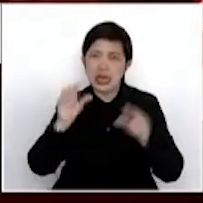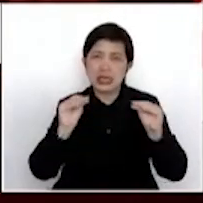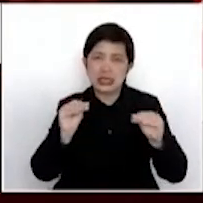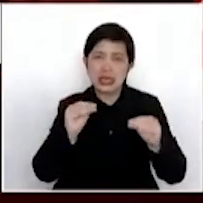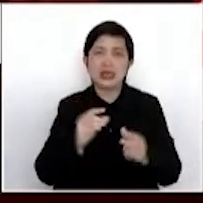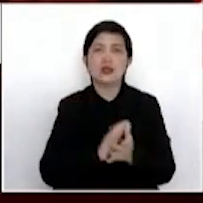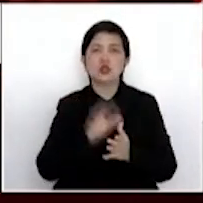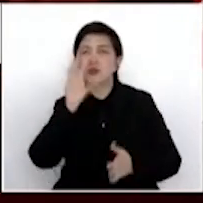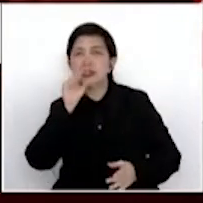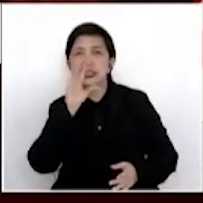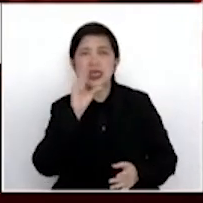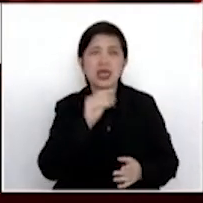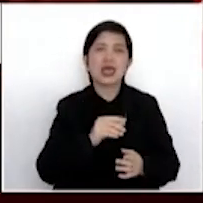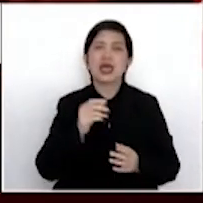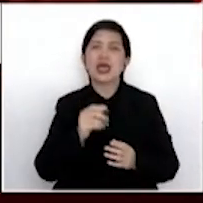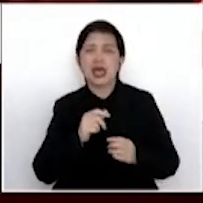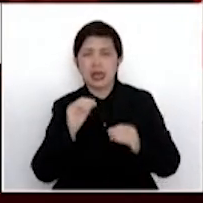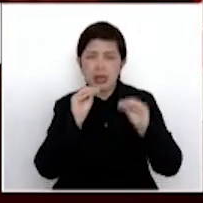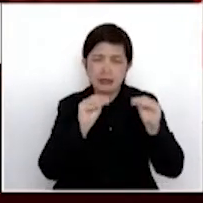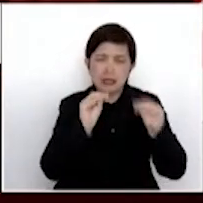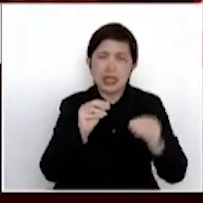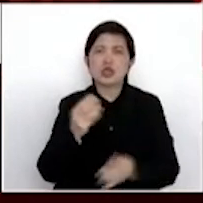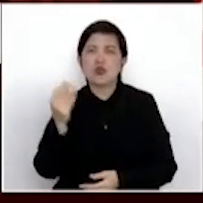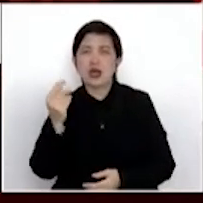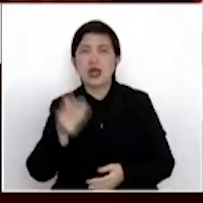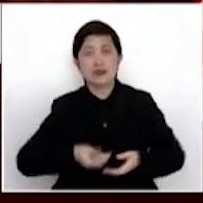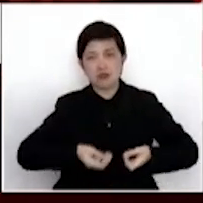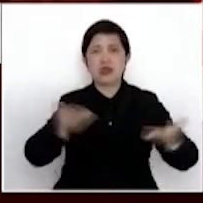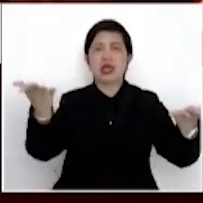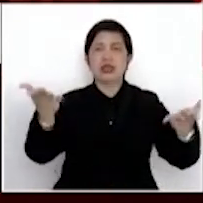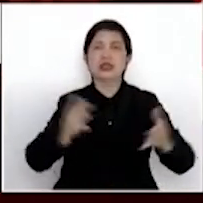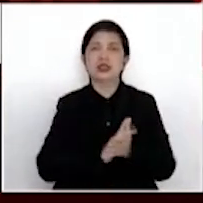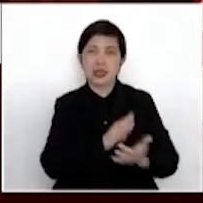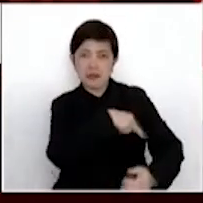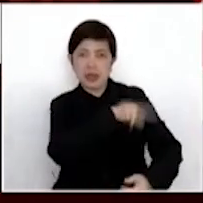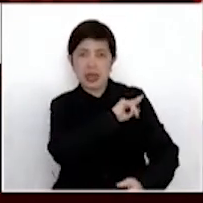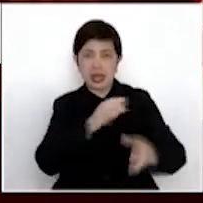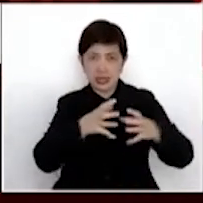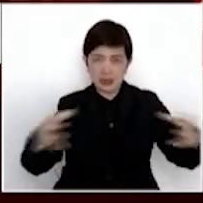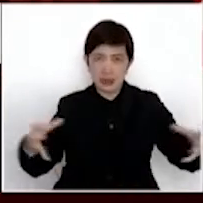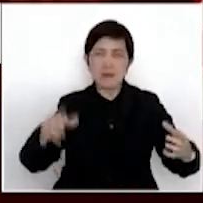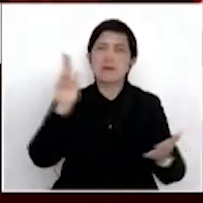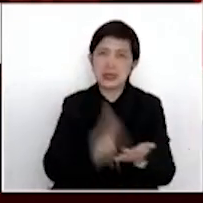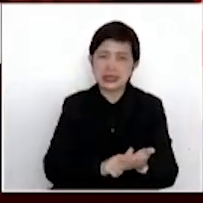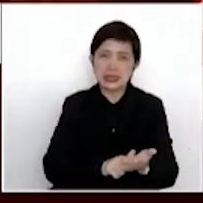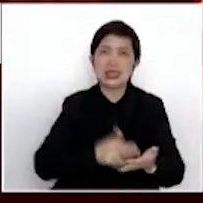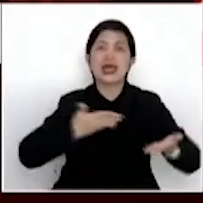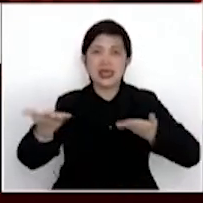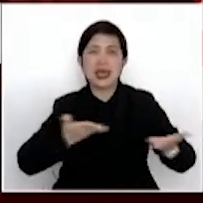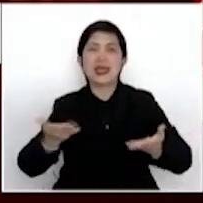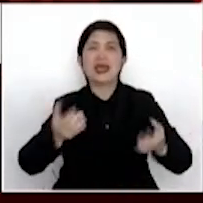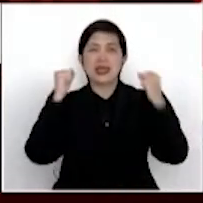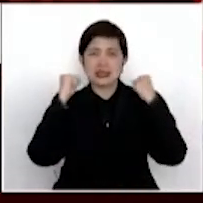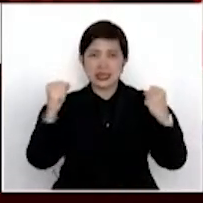finansial kami buka selebar-lebarnya ruang kreativitas untuk mengembangkan bakat serta tetap memastikan adanya layanan